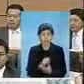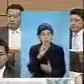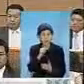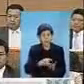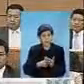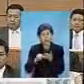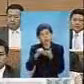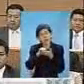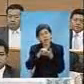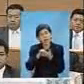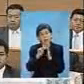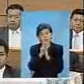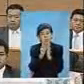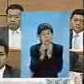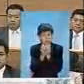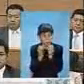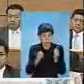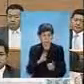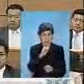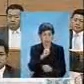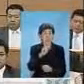างแก้ไขรัฐธรรมนูญมาตรา